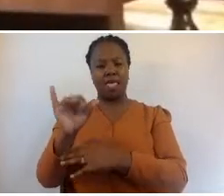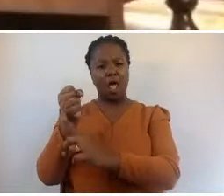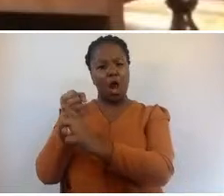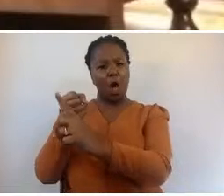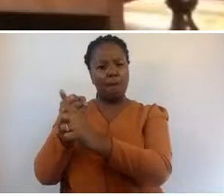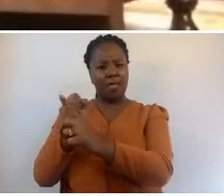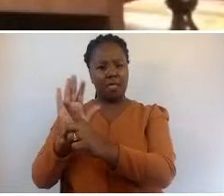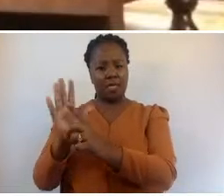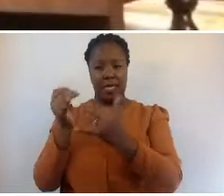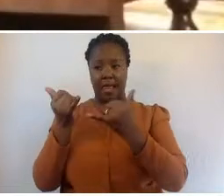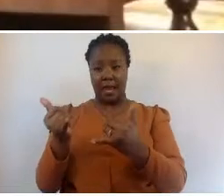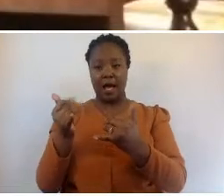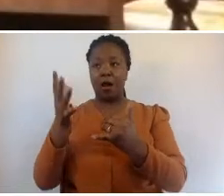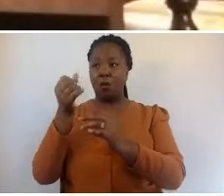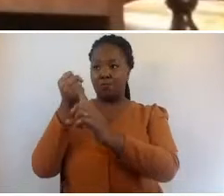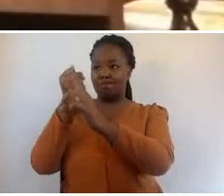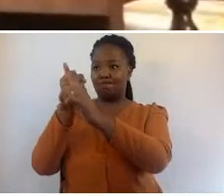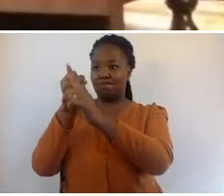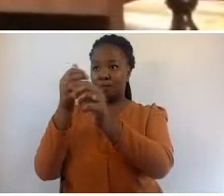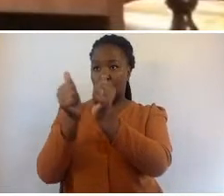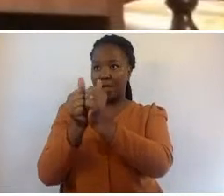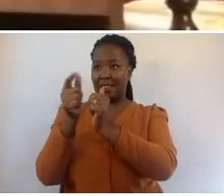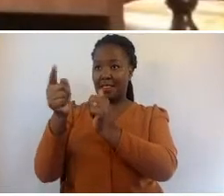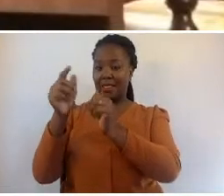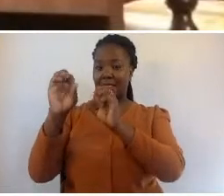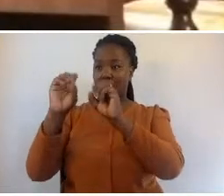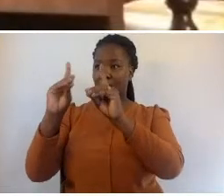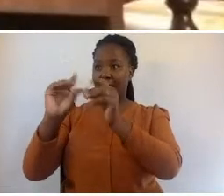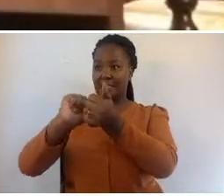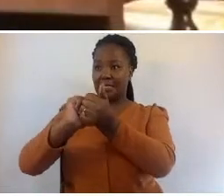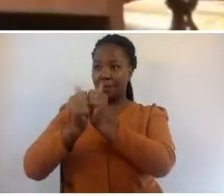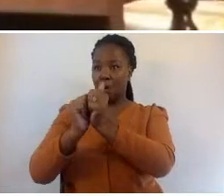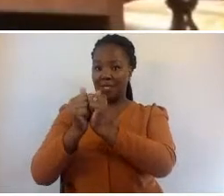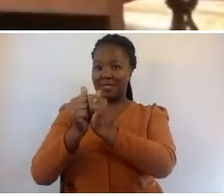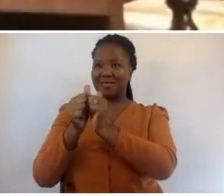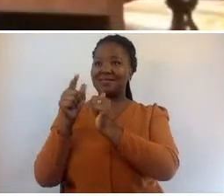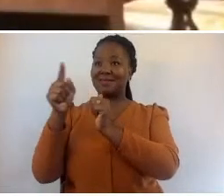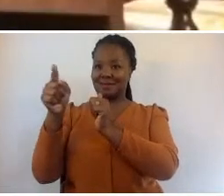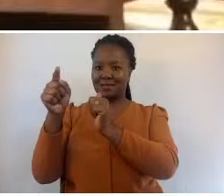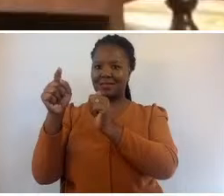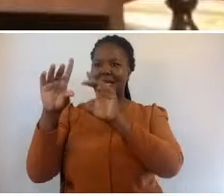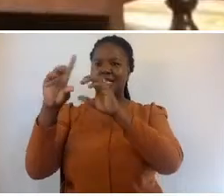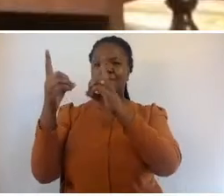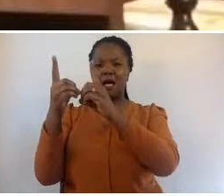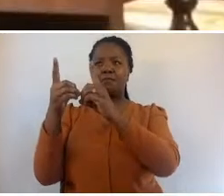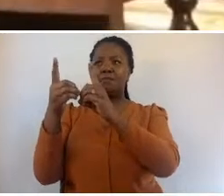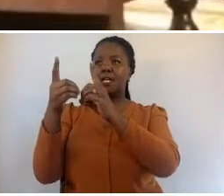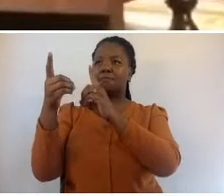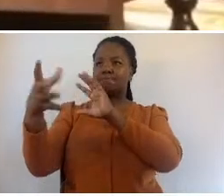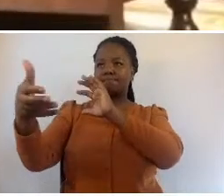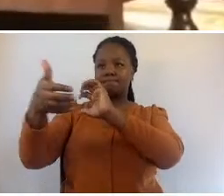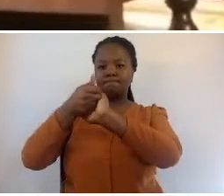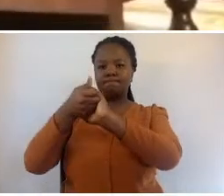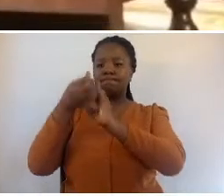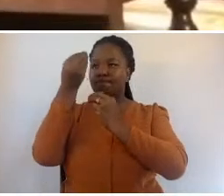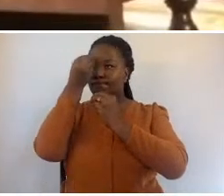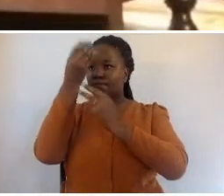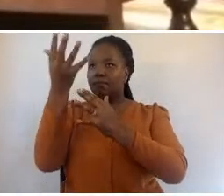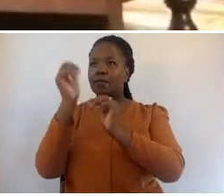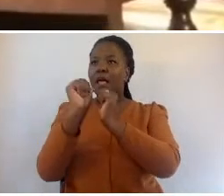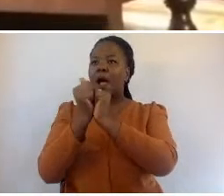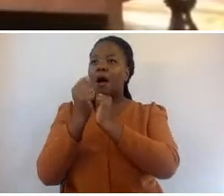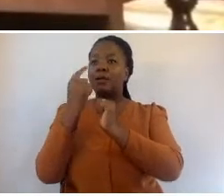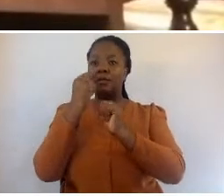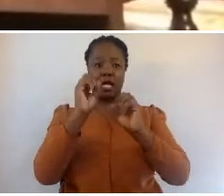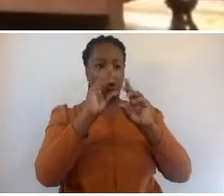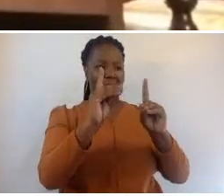les possibilités de plaidoyer et nous avons agi auprès des ministères pour que les préoccupations soient prises